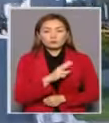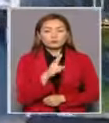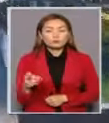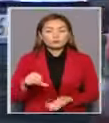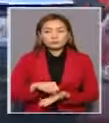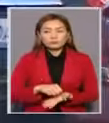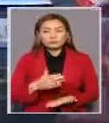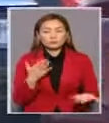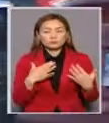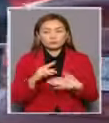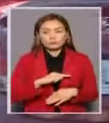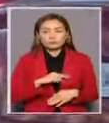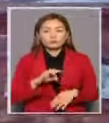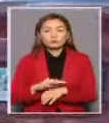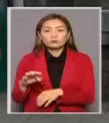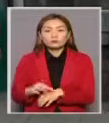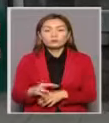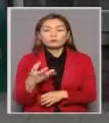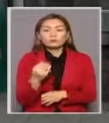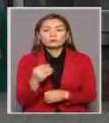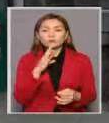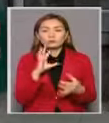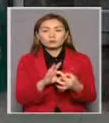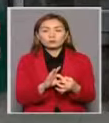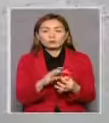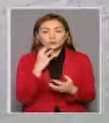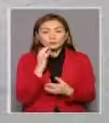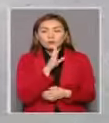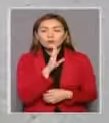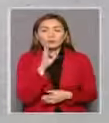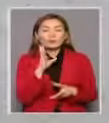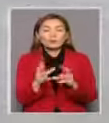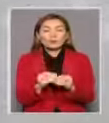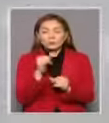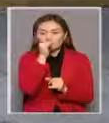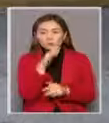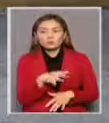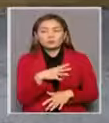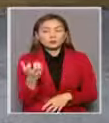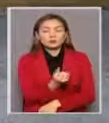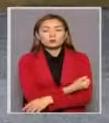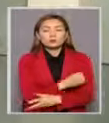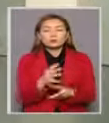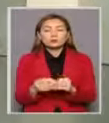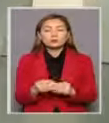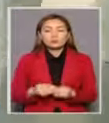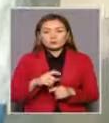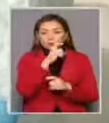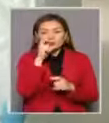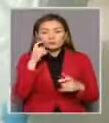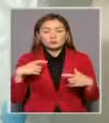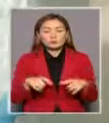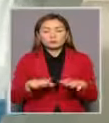находится в тесном контакте с больными а также сотрудников и беременных женщин которые не могут быть вакцинированы ношение масок